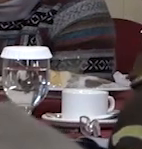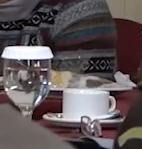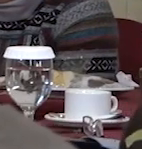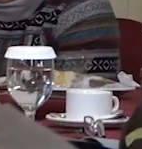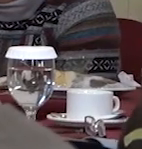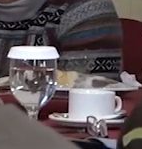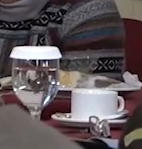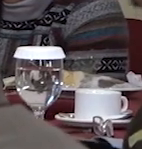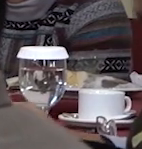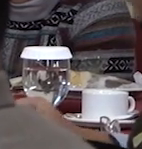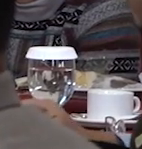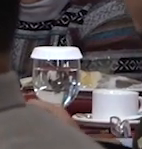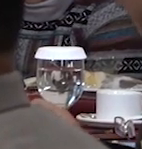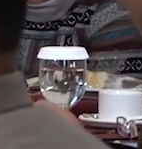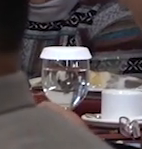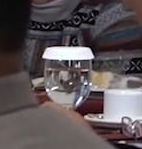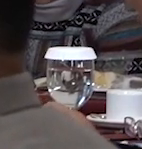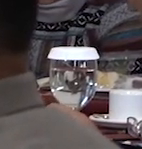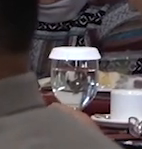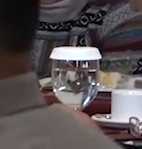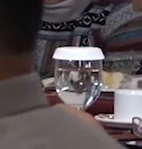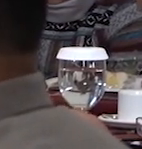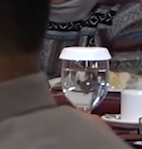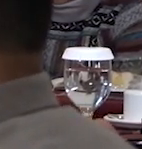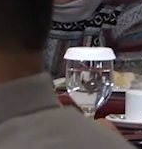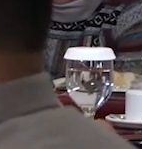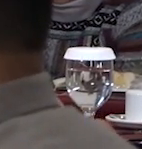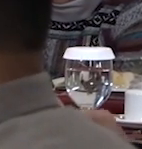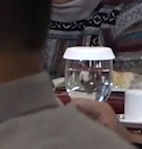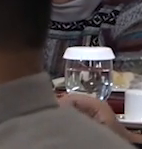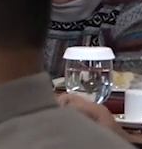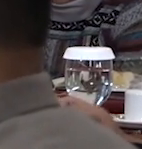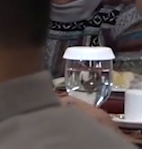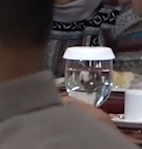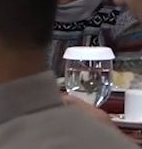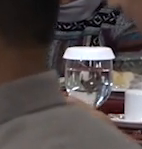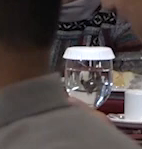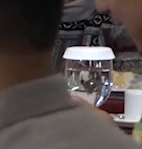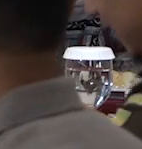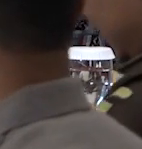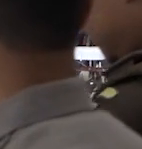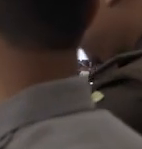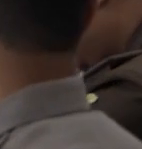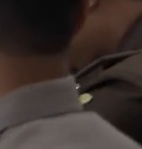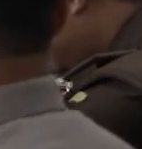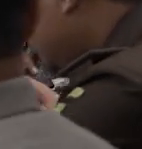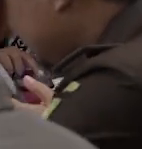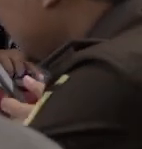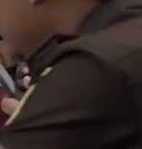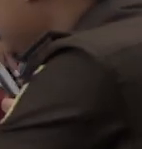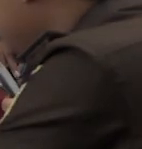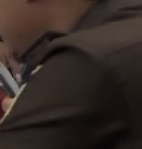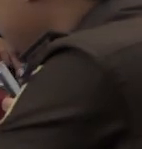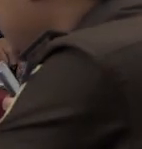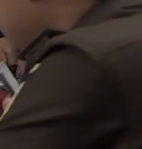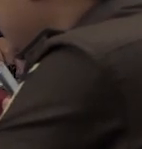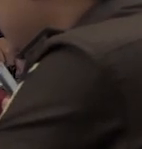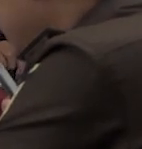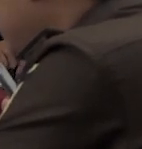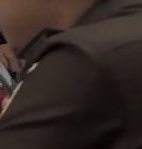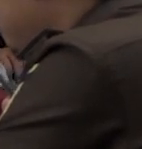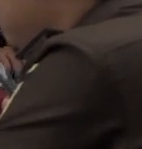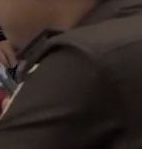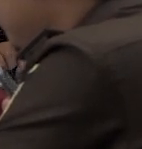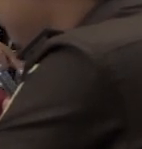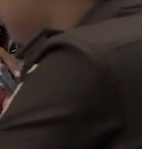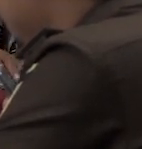terhadap teman-teman difable nih kan cukup banyak ya tapi yang tadi diceritakan adalah yang paling banyak adalah pemerkosaan